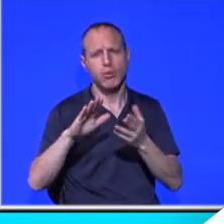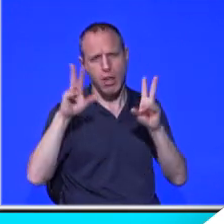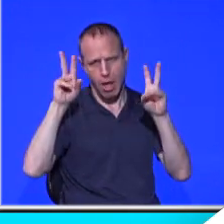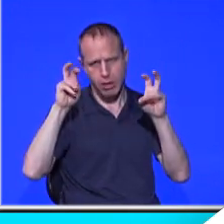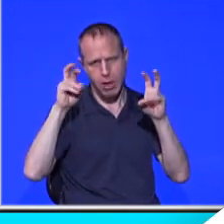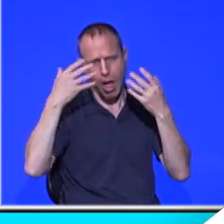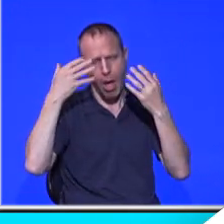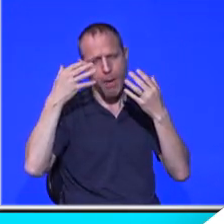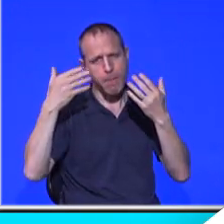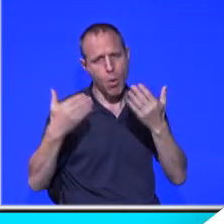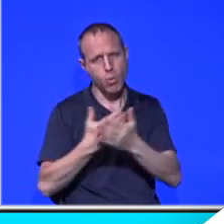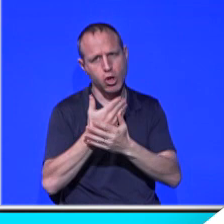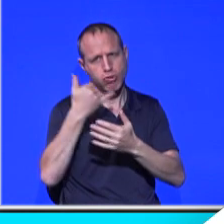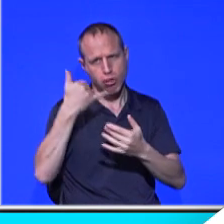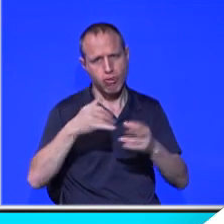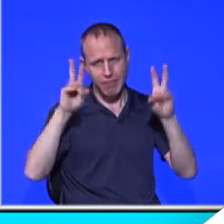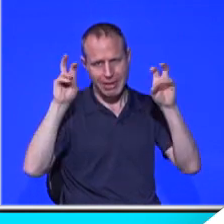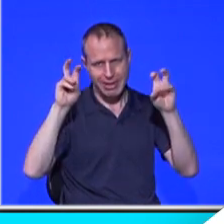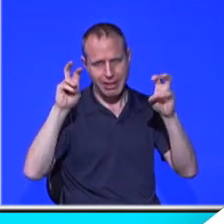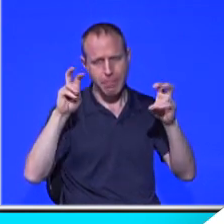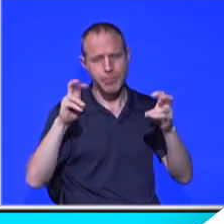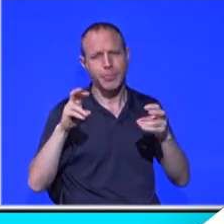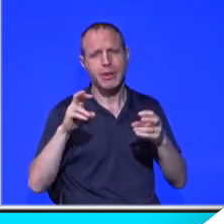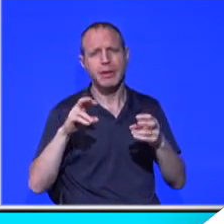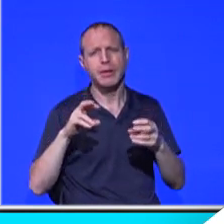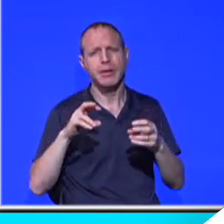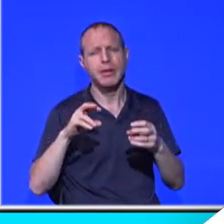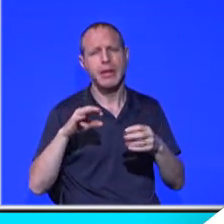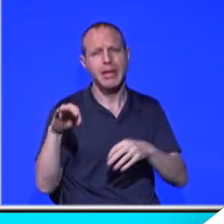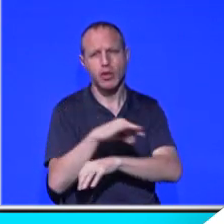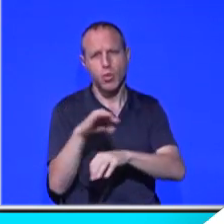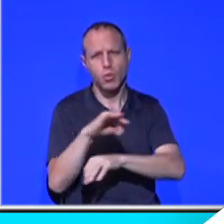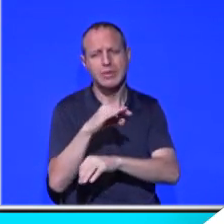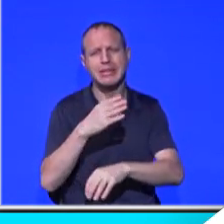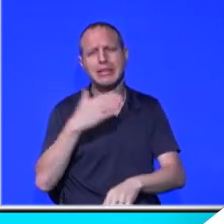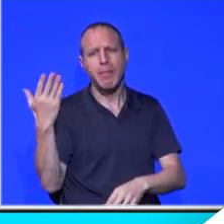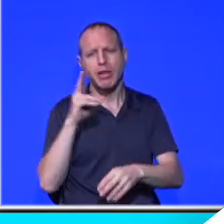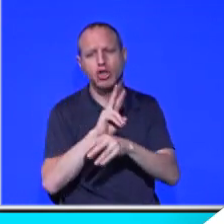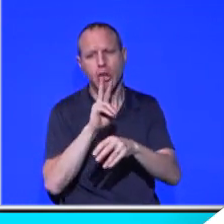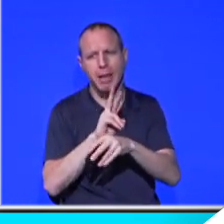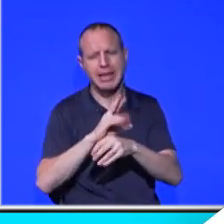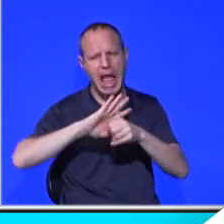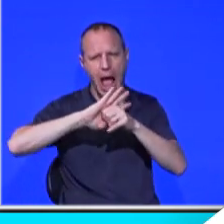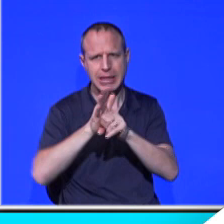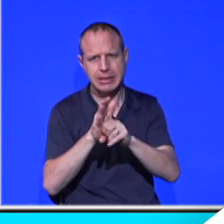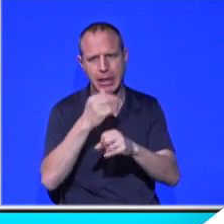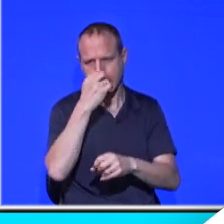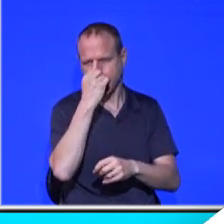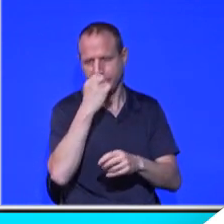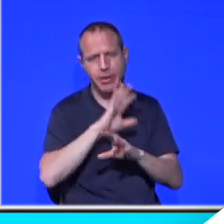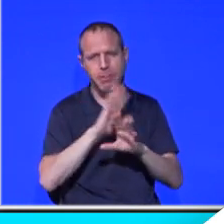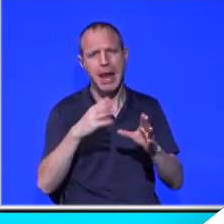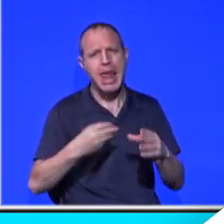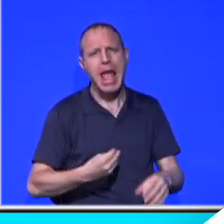ההגדרה המחודשת שעכשיו הגדרתם בהינדוס ימני, שמרני, אכזרי, חסר